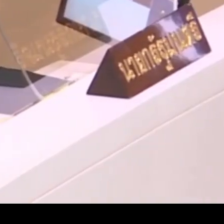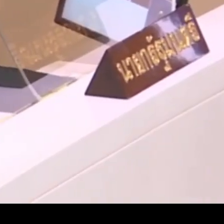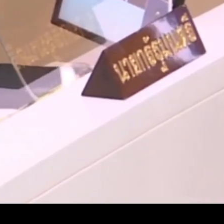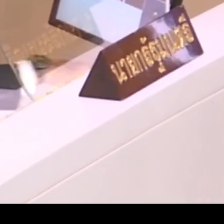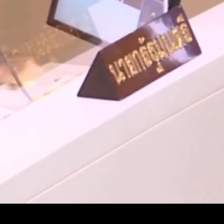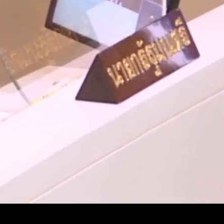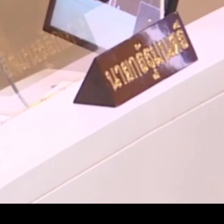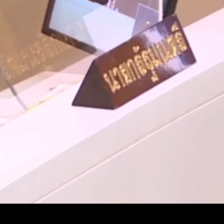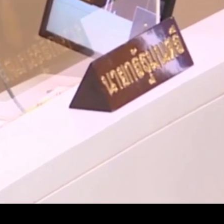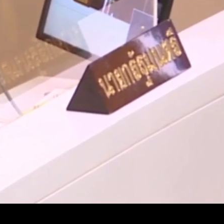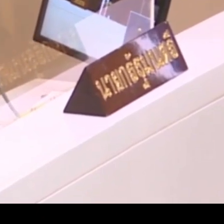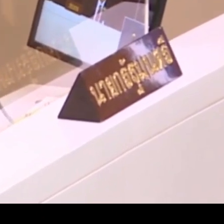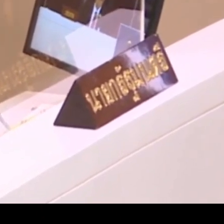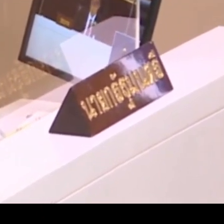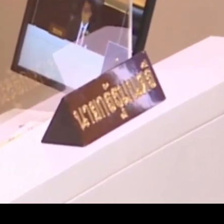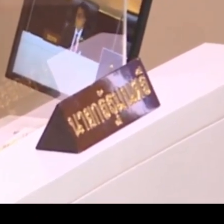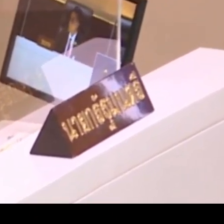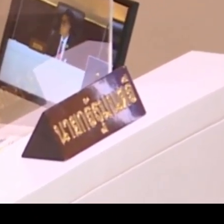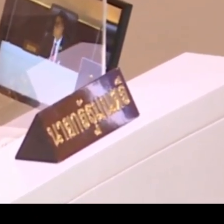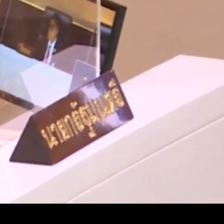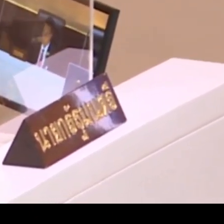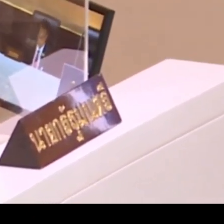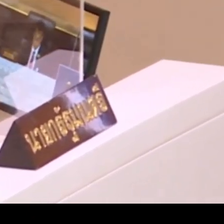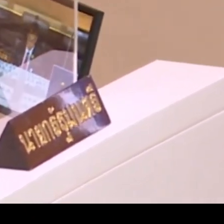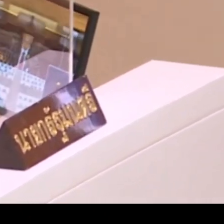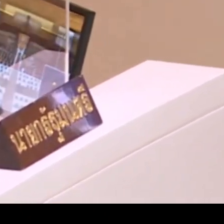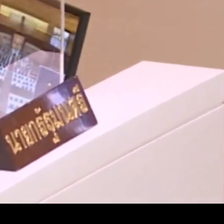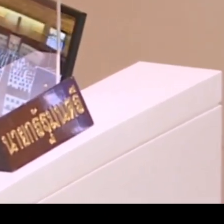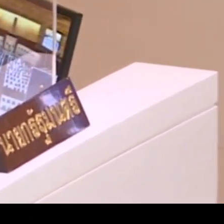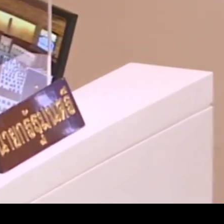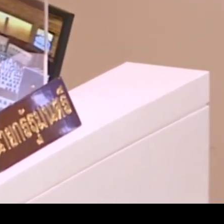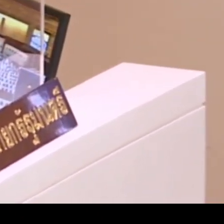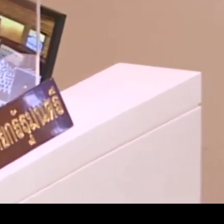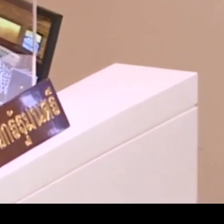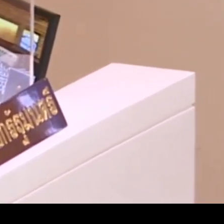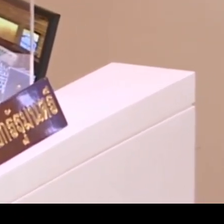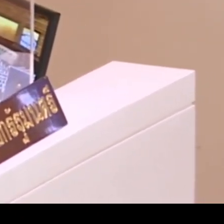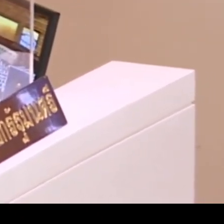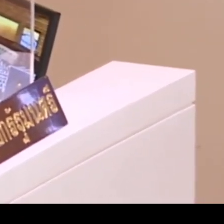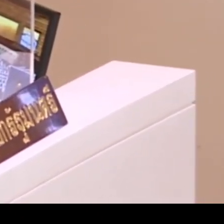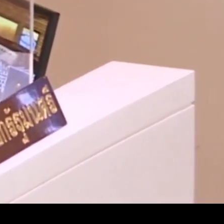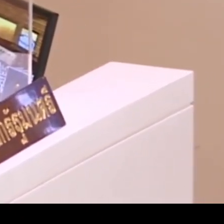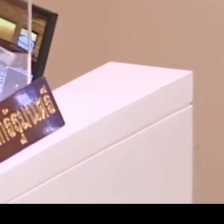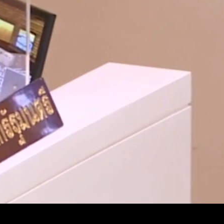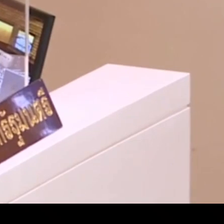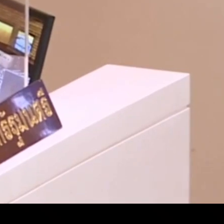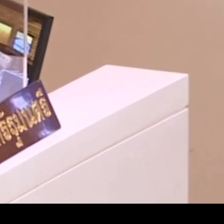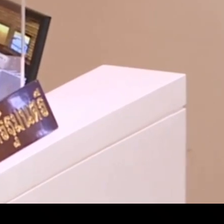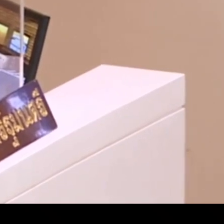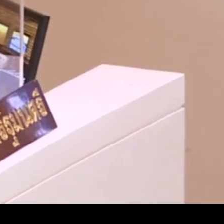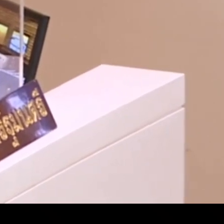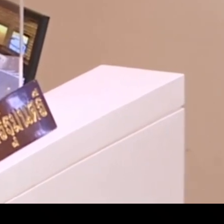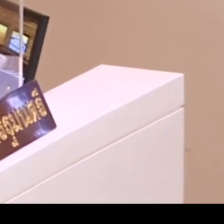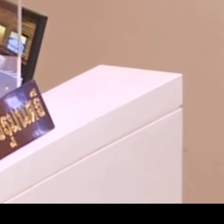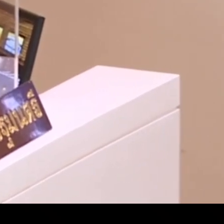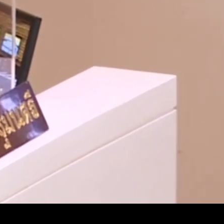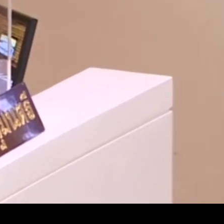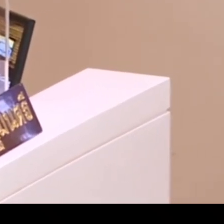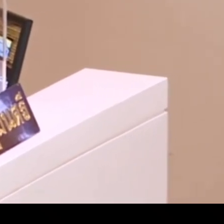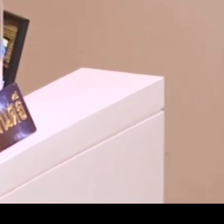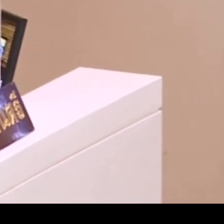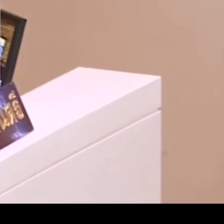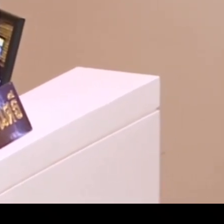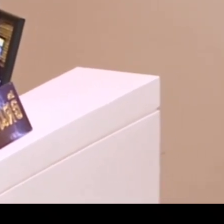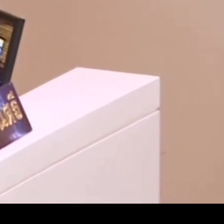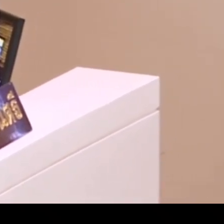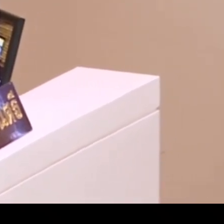อภิปรายกันจนครบแล้วซึ่งวันนี้เป็นวันสุดท้ายพลเอกประยุทธ์จันทร์โอชานายกรัฐมนตรีก็ได้ลุกขึ้นชี้แจงแล้วเรื่องรวมทั้งเรื่องของ